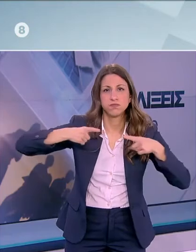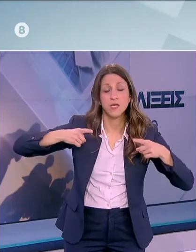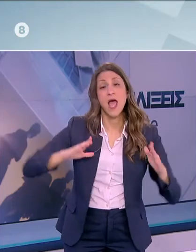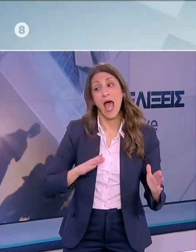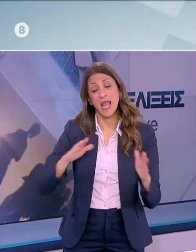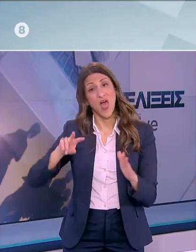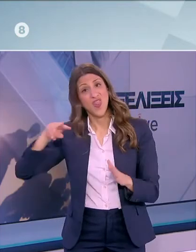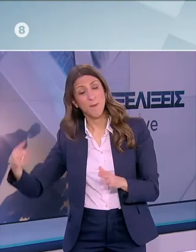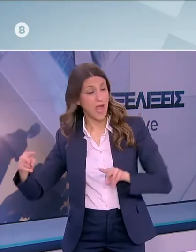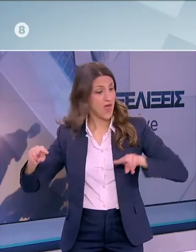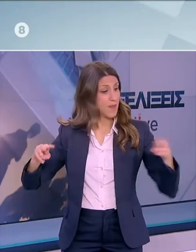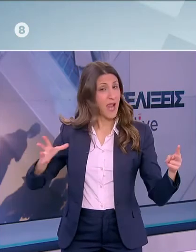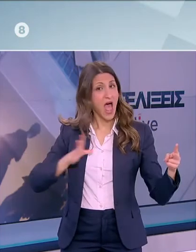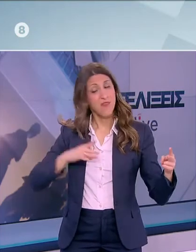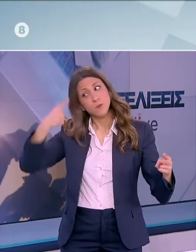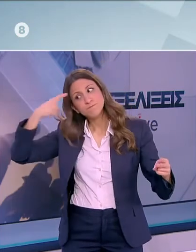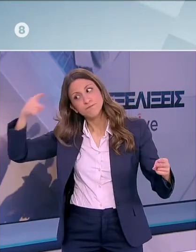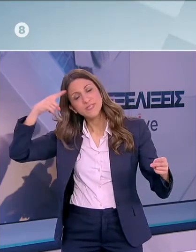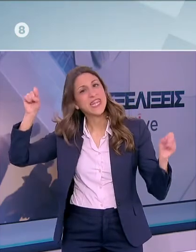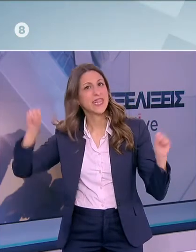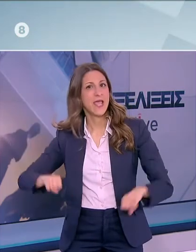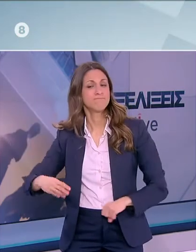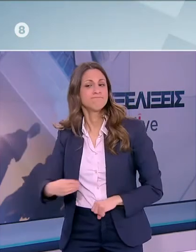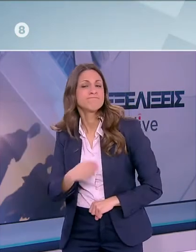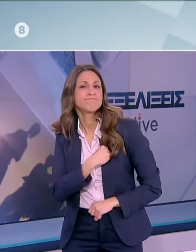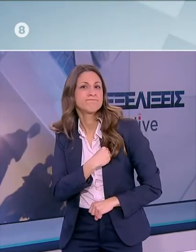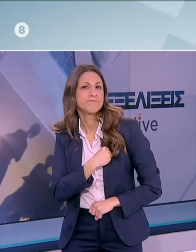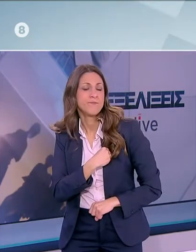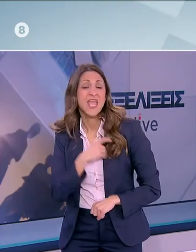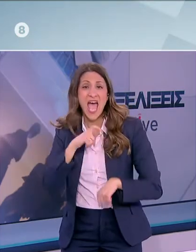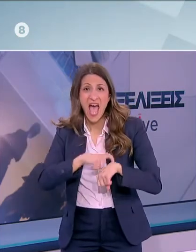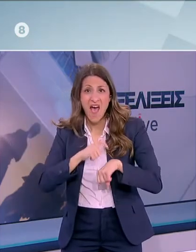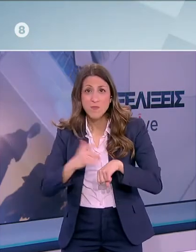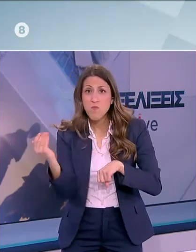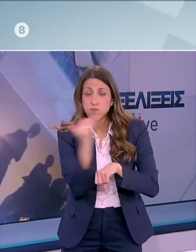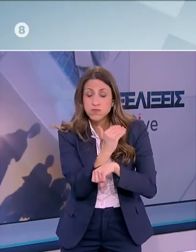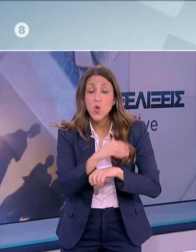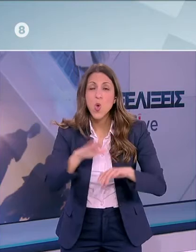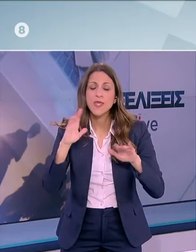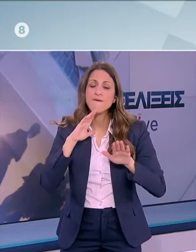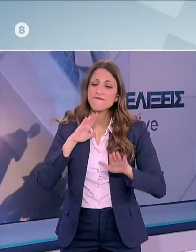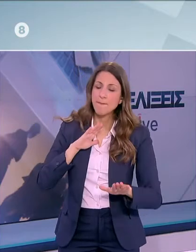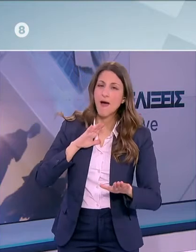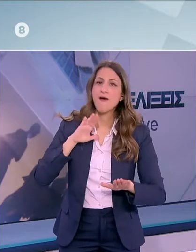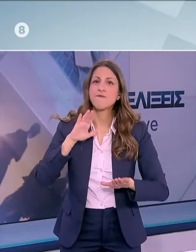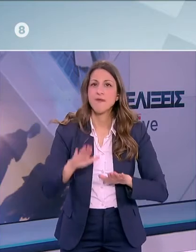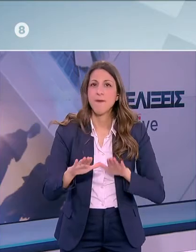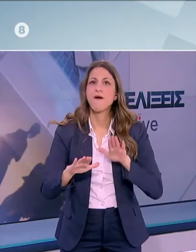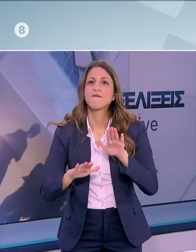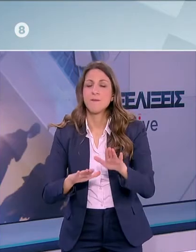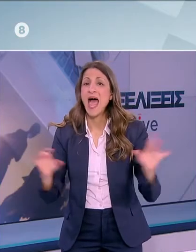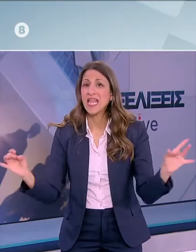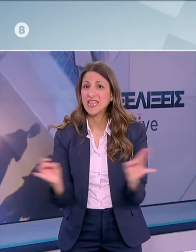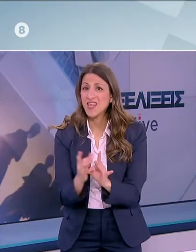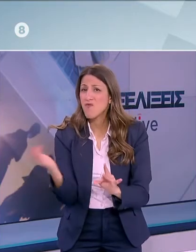Αλλά πάμε σιγά-σιγά, πάμε βήμα-βήμα. Δεν πρέπει να βιαστούμε, δεν θα κάνουμε ξεπέταγμα εμείς, γιατί θα κάνει τεράστιο ξεπέταγμα ο